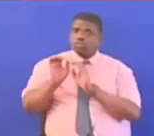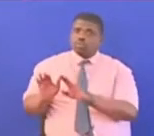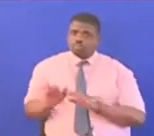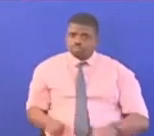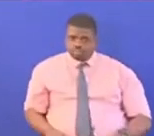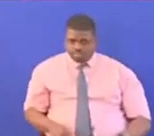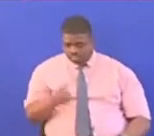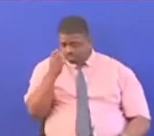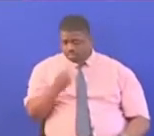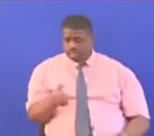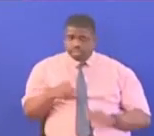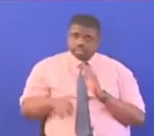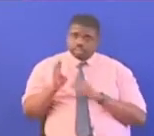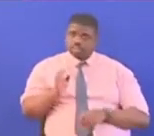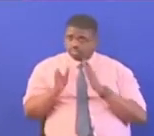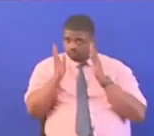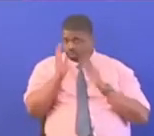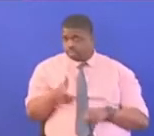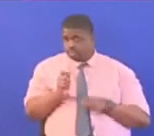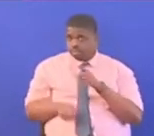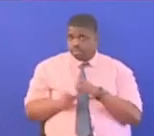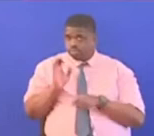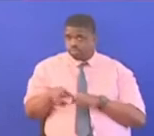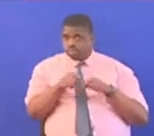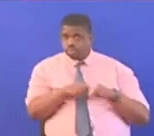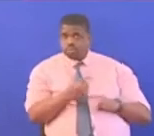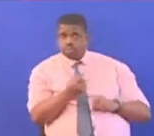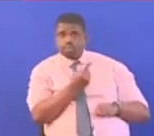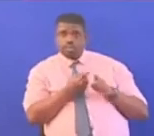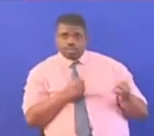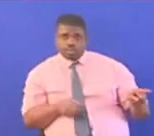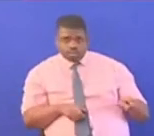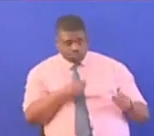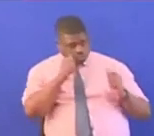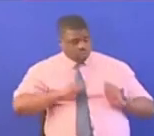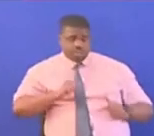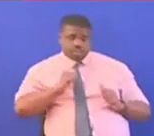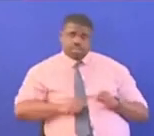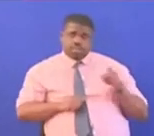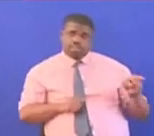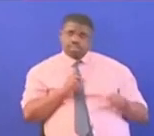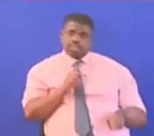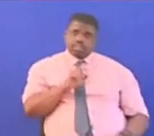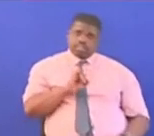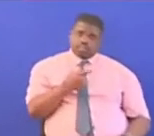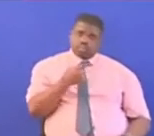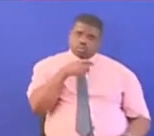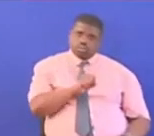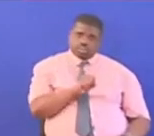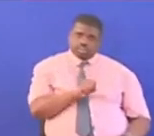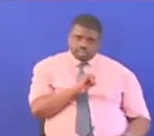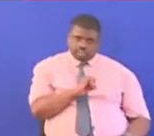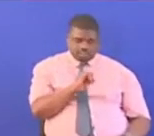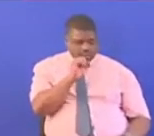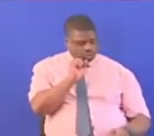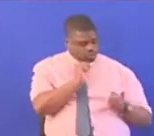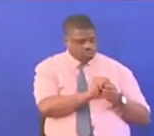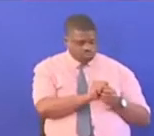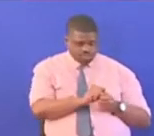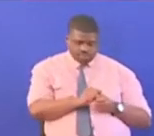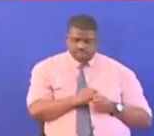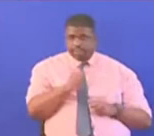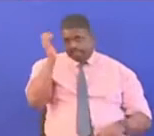Na mbaya zaidi Mheshimiwa Spika, hebu fikiri kwa mwaka huu pekee watalii waliokwenda Kigosi ni watalii 10. Imagine nchi